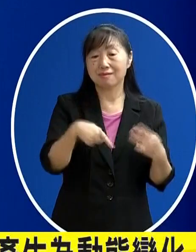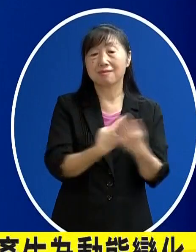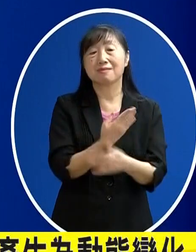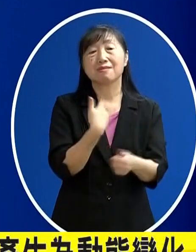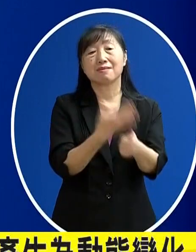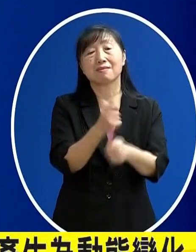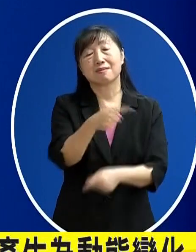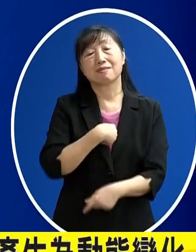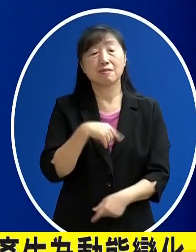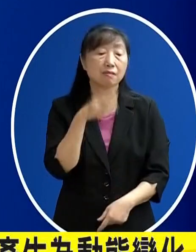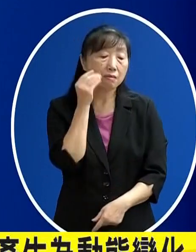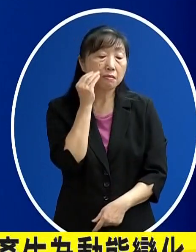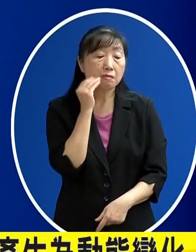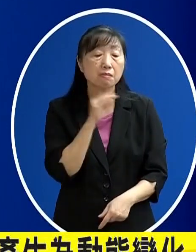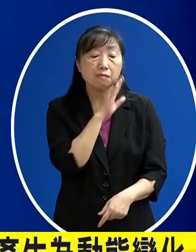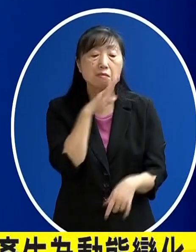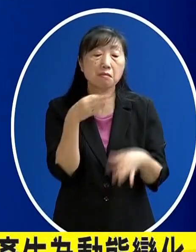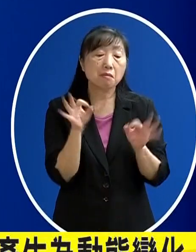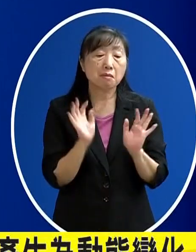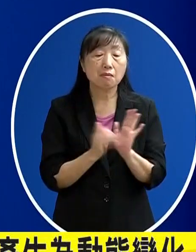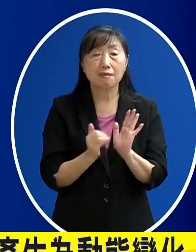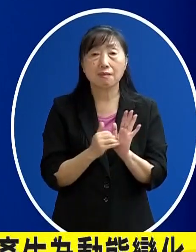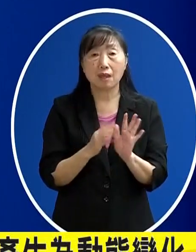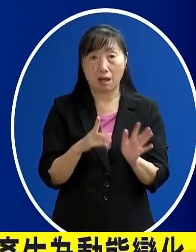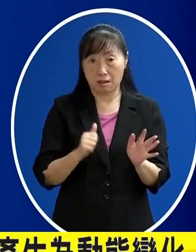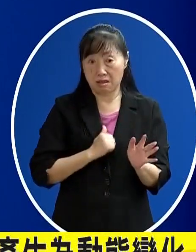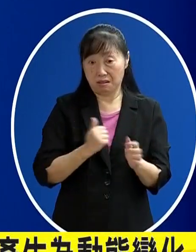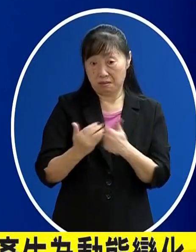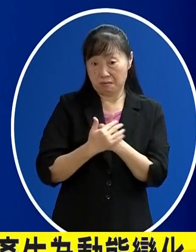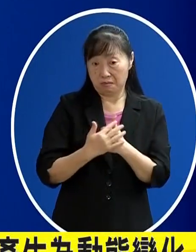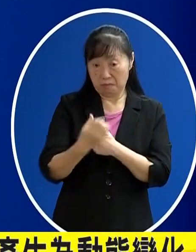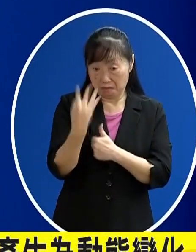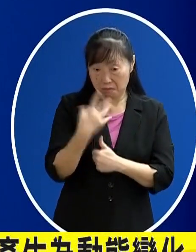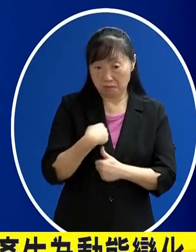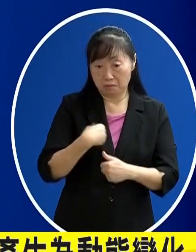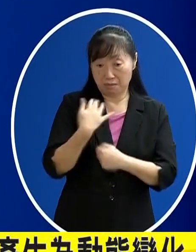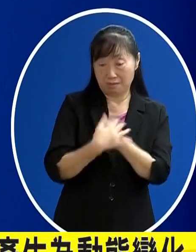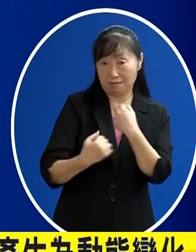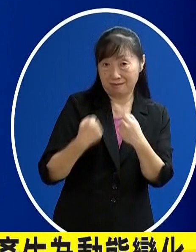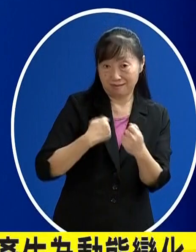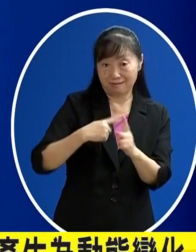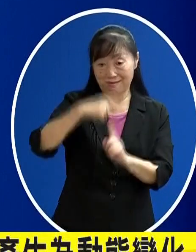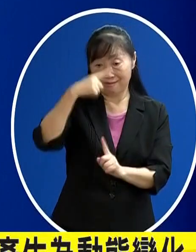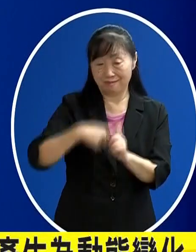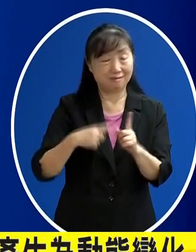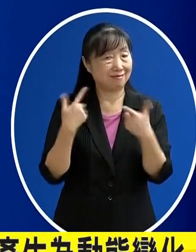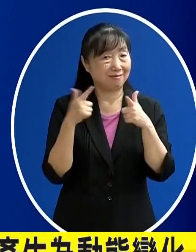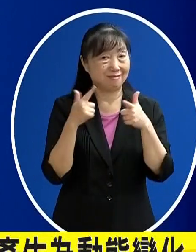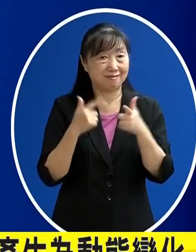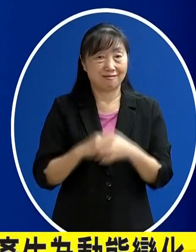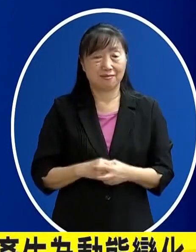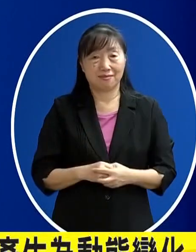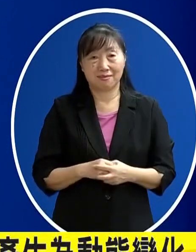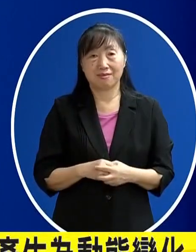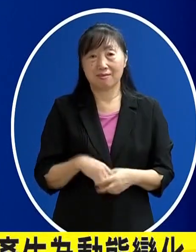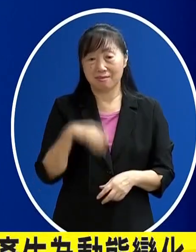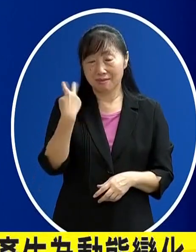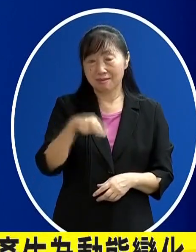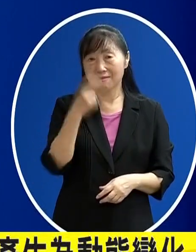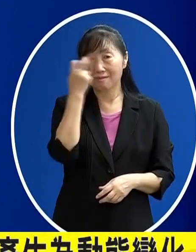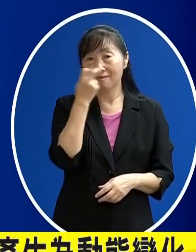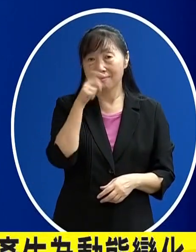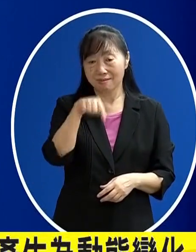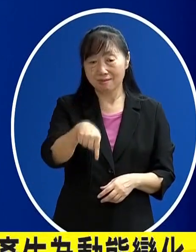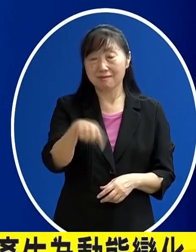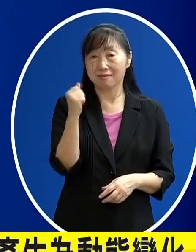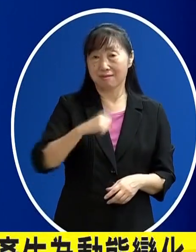参考用，并不是就是说等同于有跟没有，就等于说保护力是有跟没有。另外一个是说，我们检验这